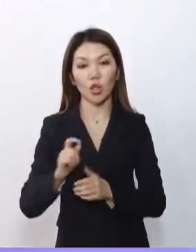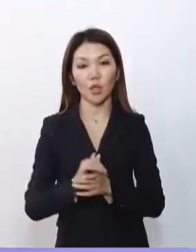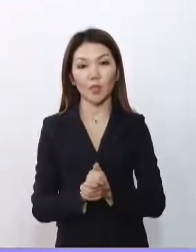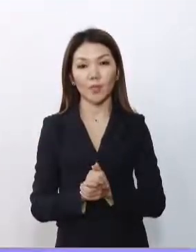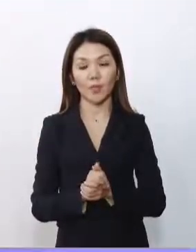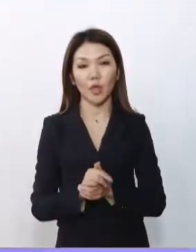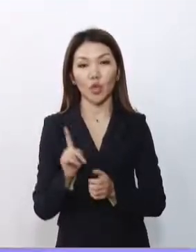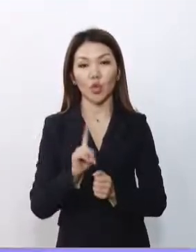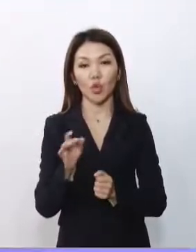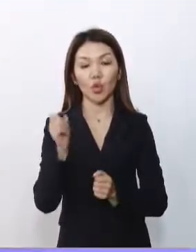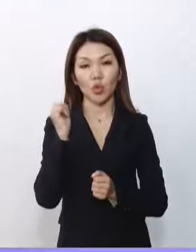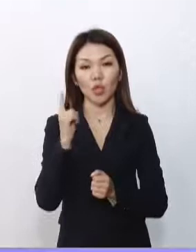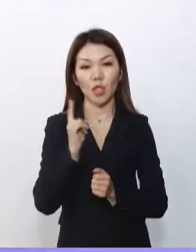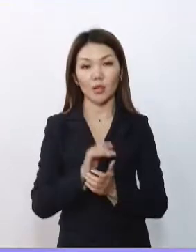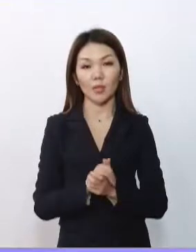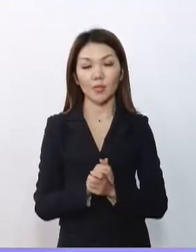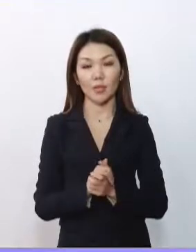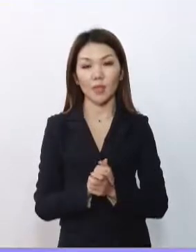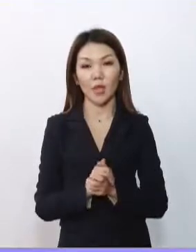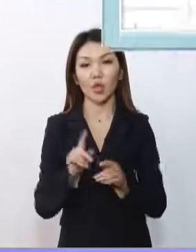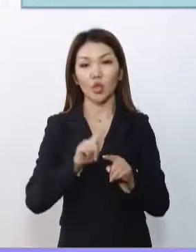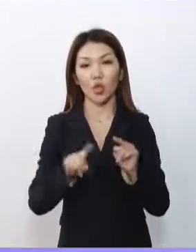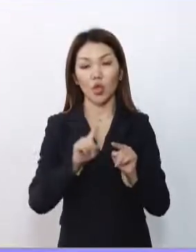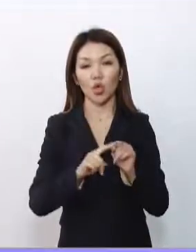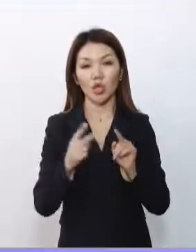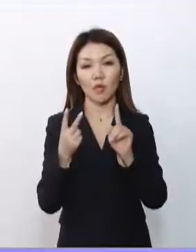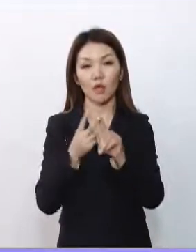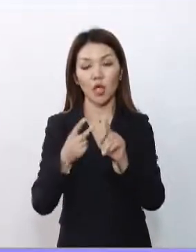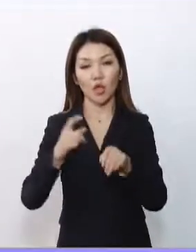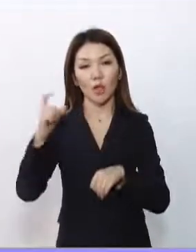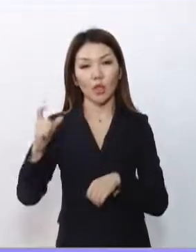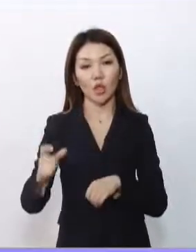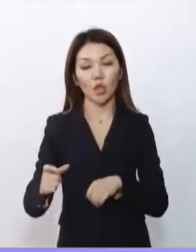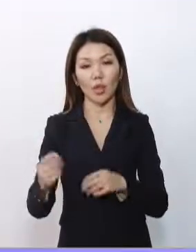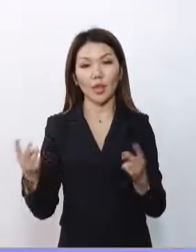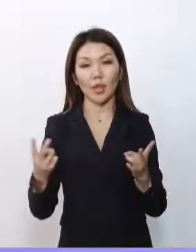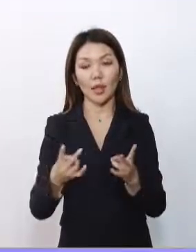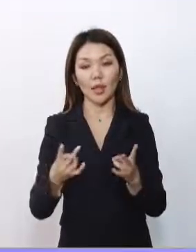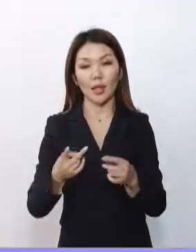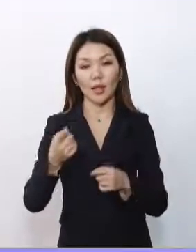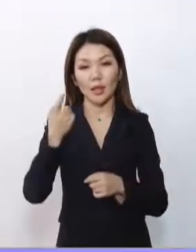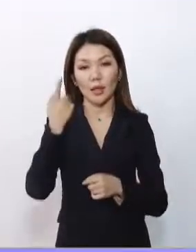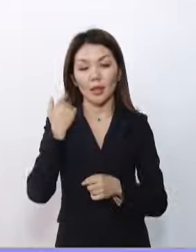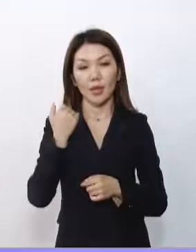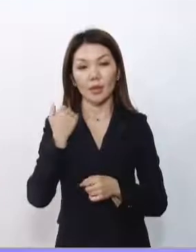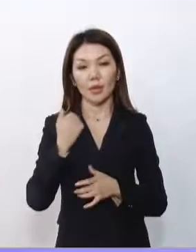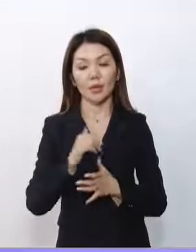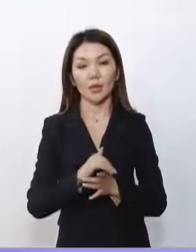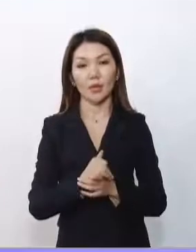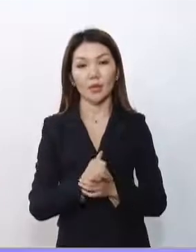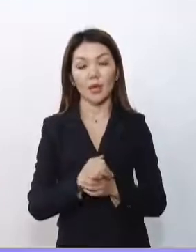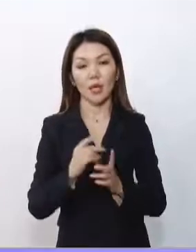чтобы узнать скорость 2 пешехода надо знать расстояние